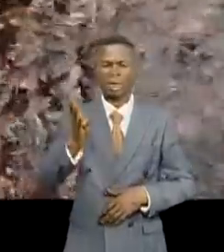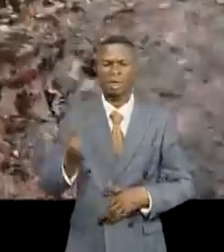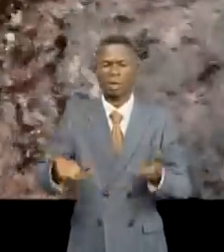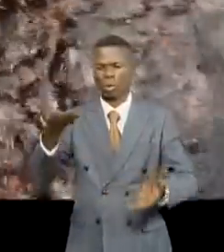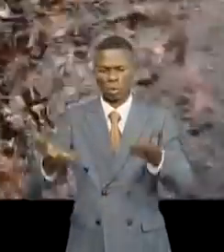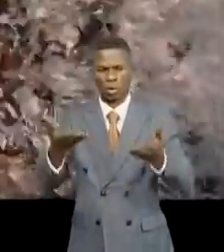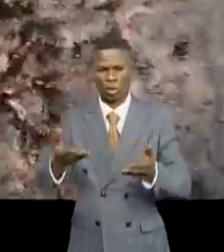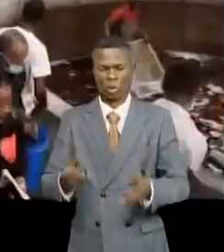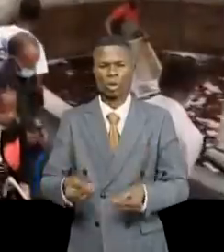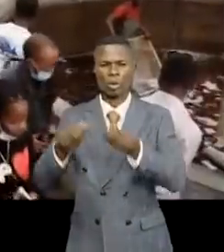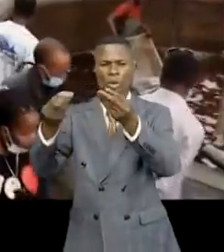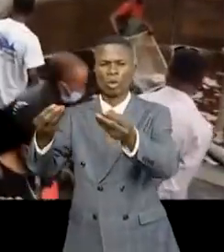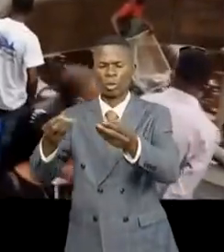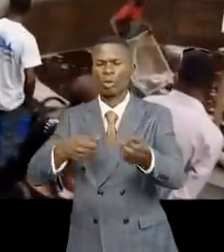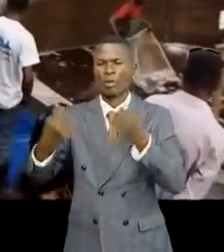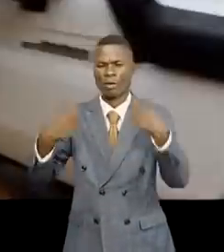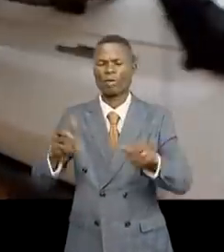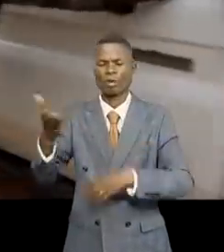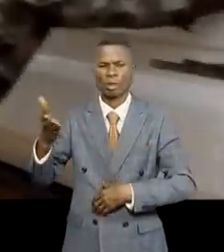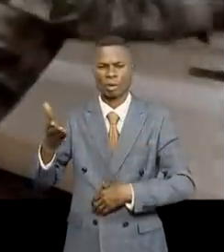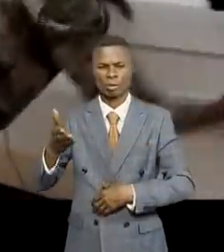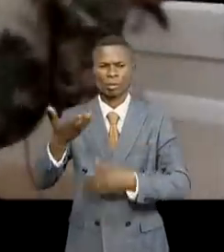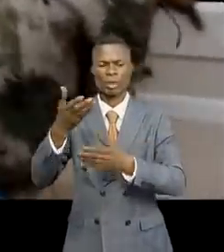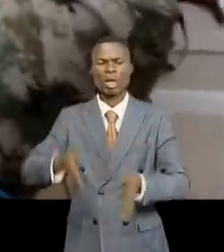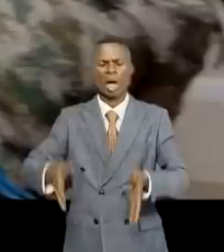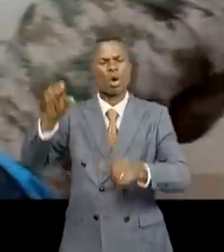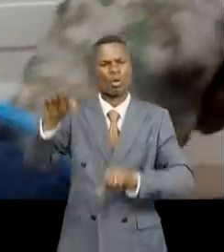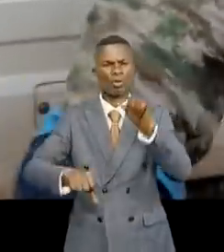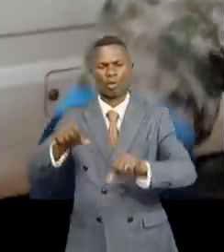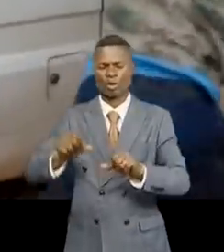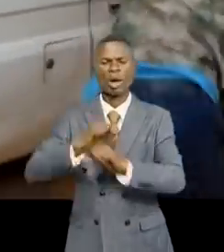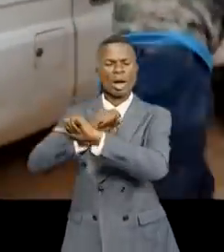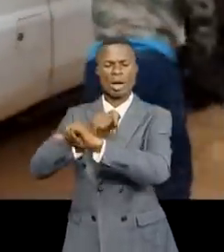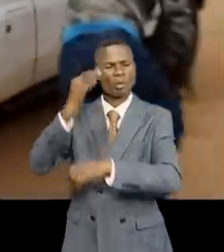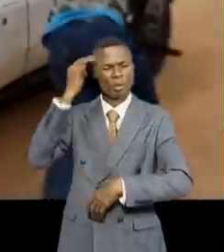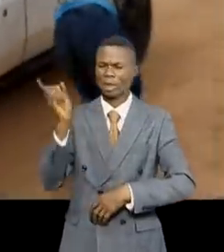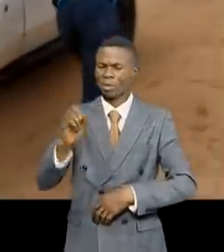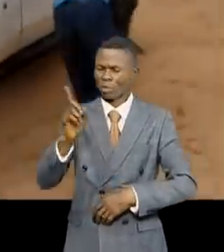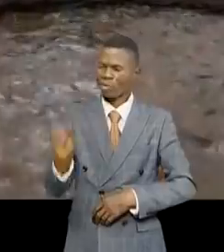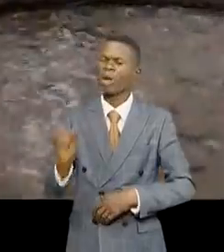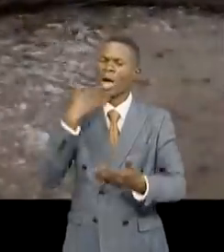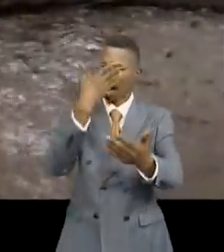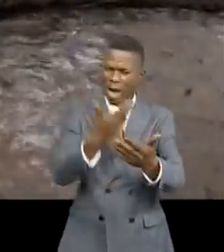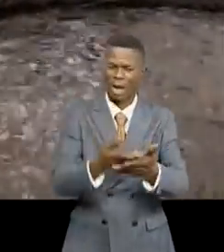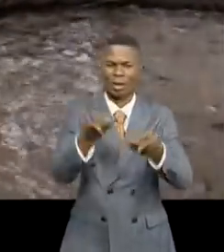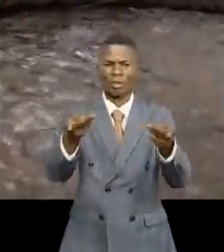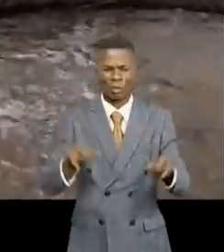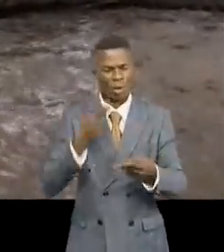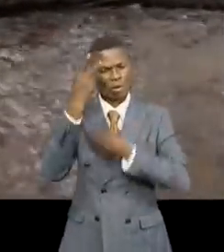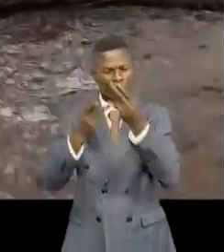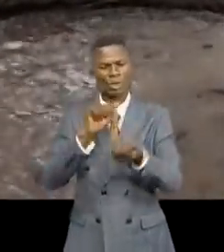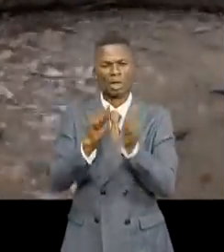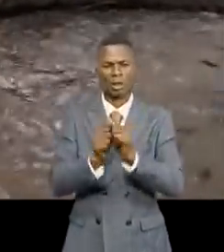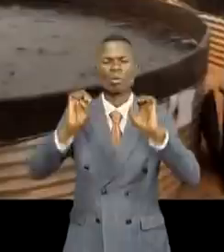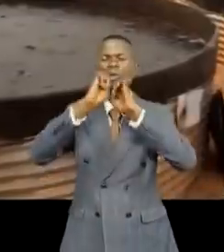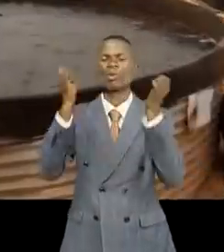sont déversées annuellement sur le marché. Le mauvais état des routes n'a pas empêché le ministre de la Pêche et Élevage, Adrien Bokele Djema, et